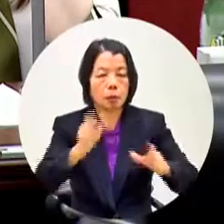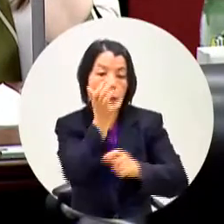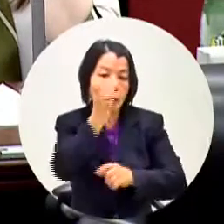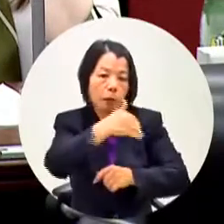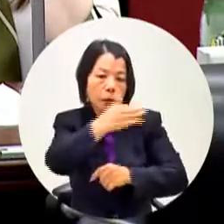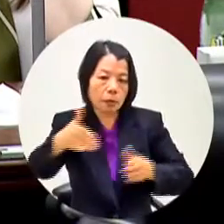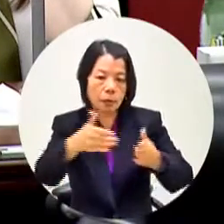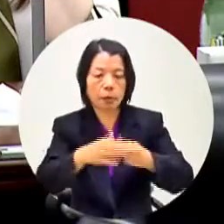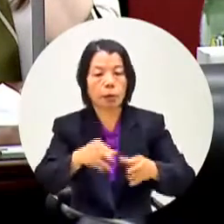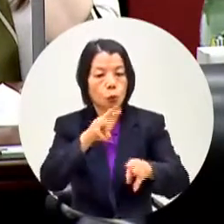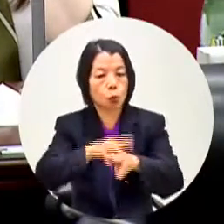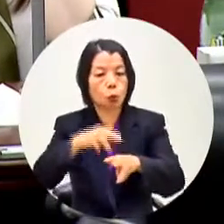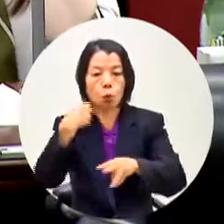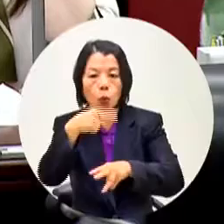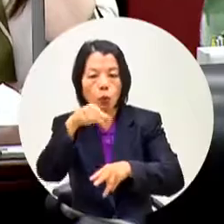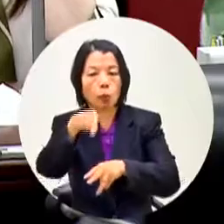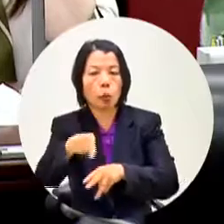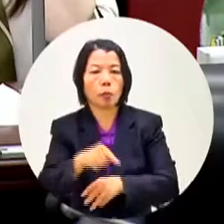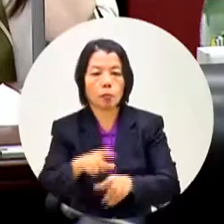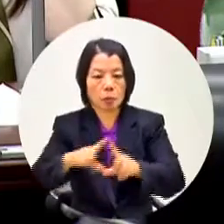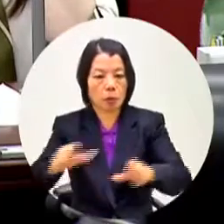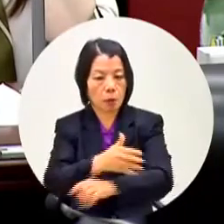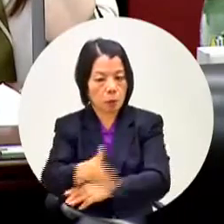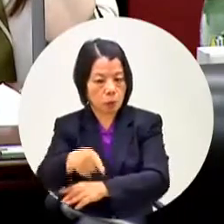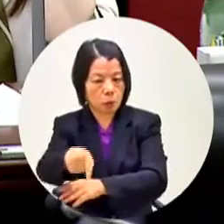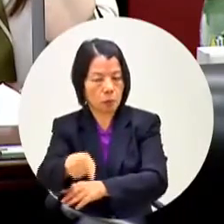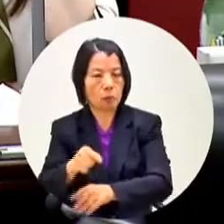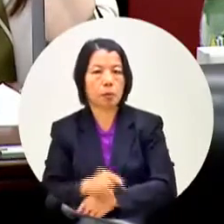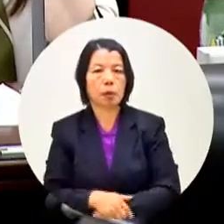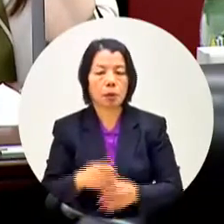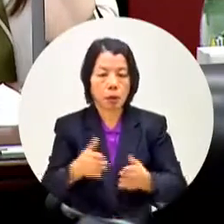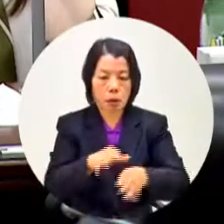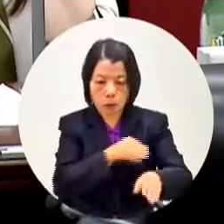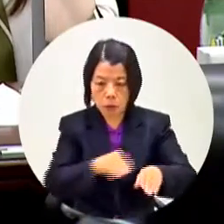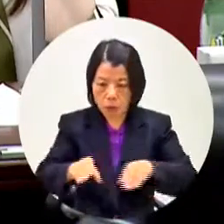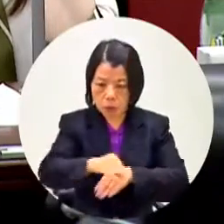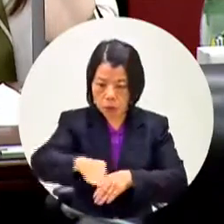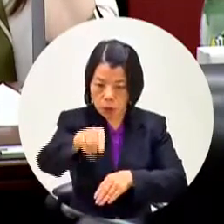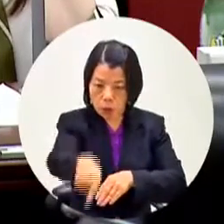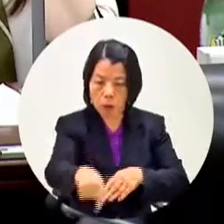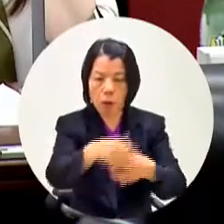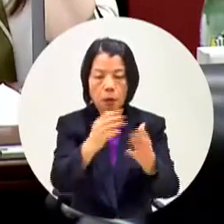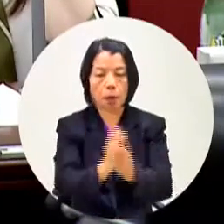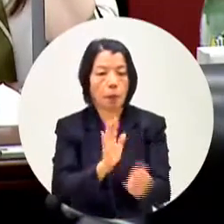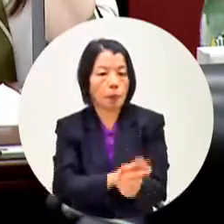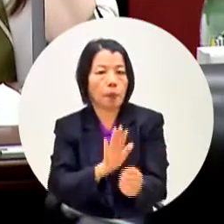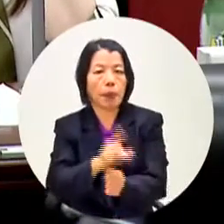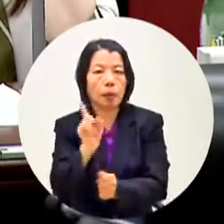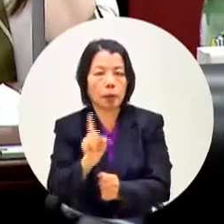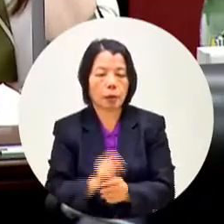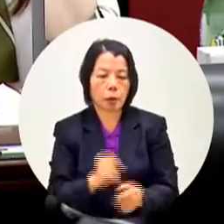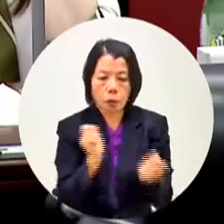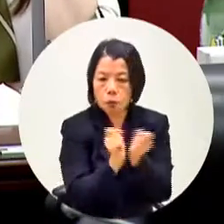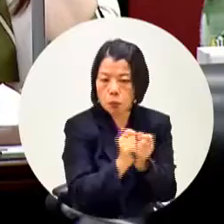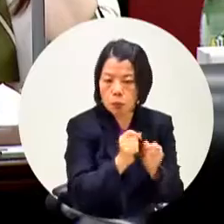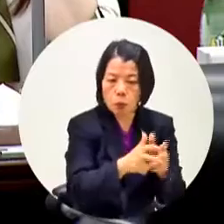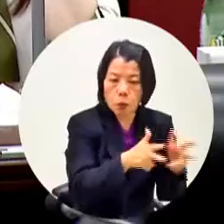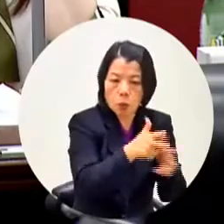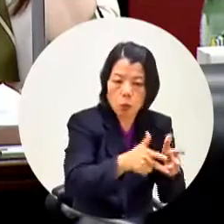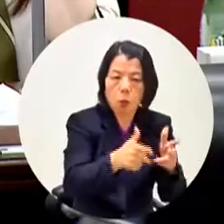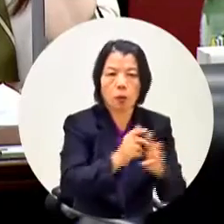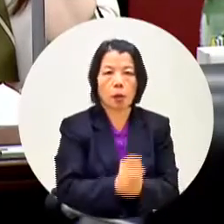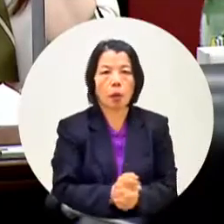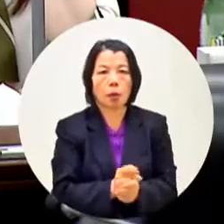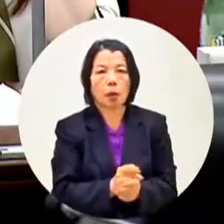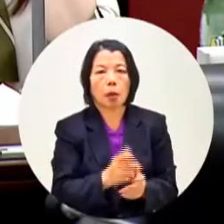本席选区的邱志伟立委的努力，那将在原冈山收费站开立冈山第二交流